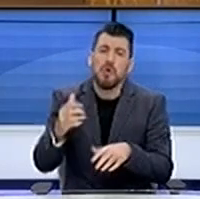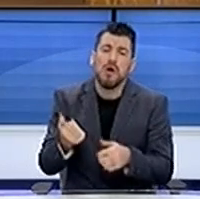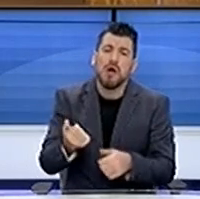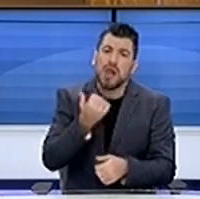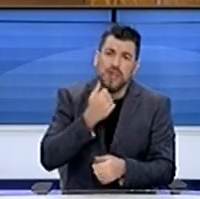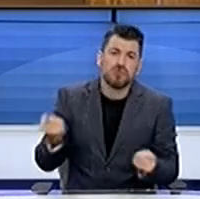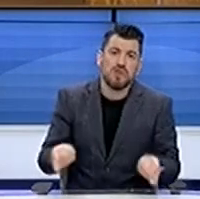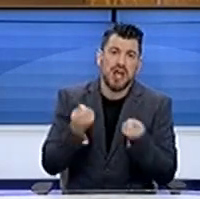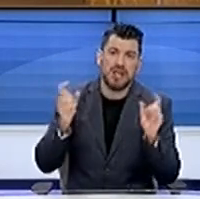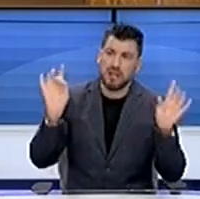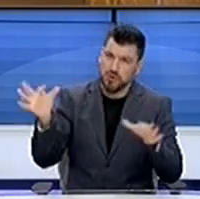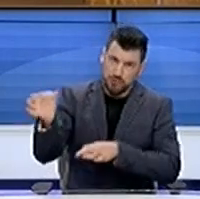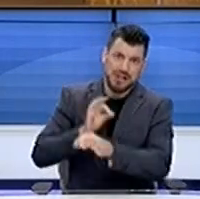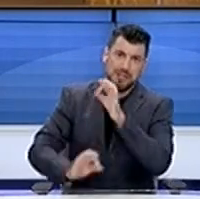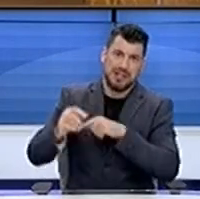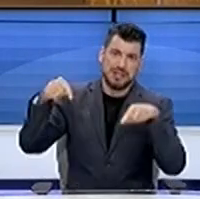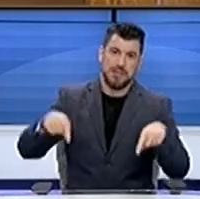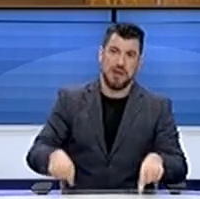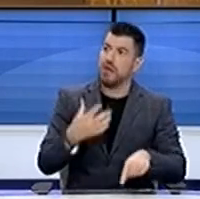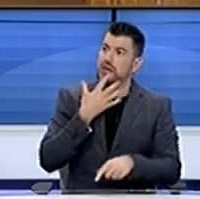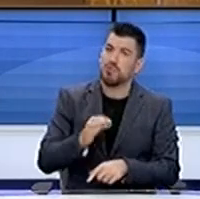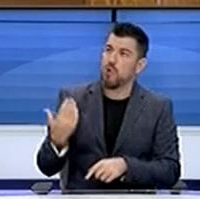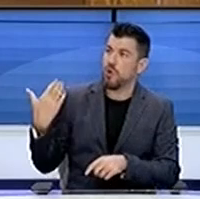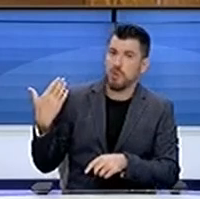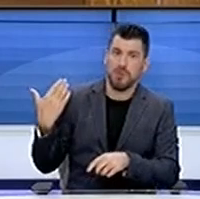μας είπατε σήμερα. Γιατί ζητήσατε συγγνώμη?